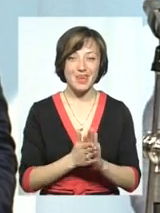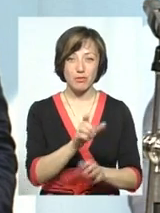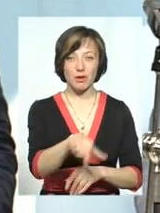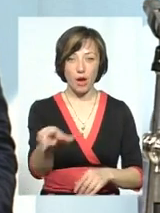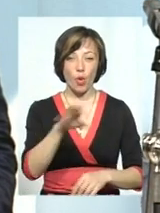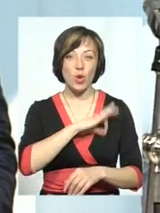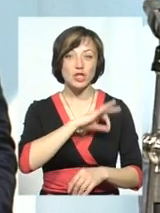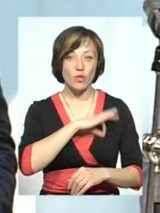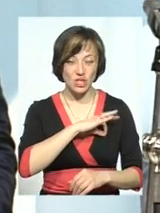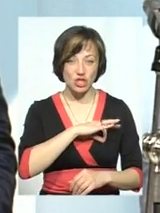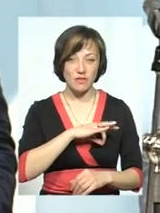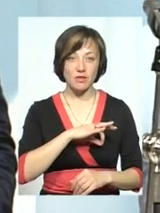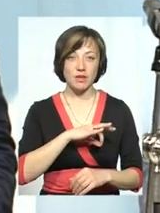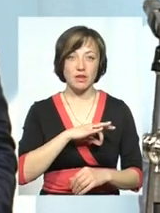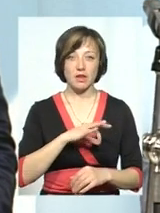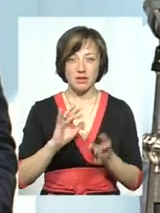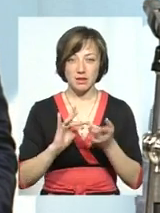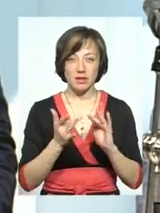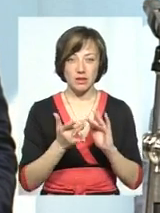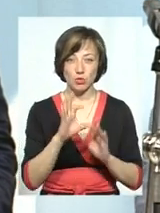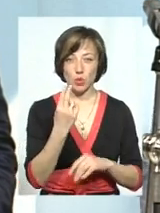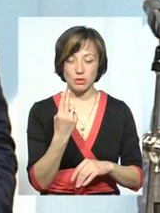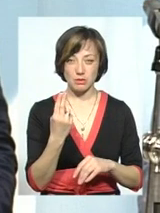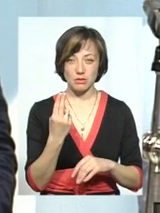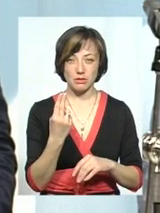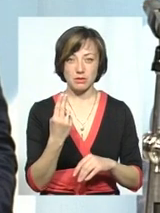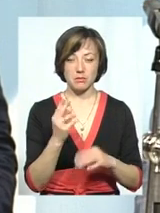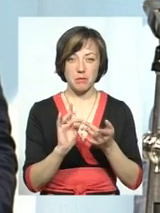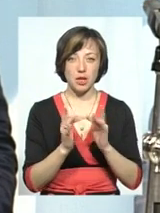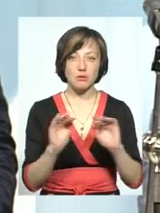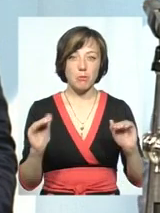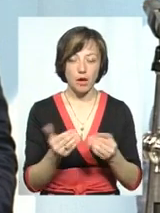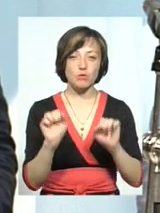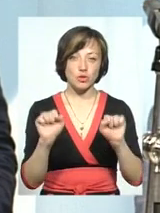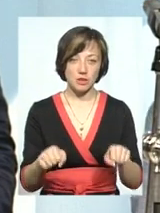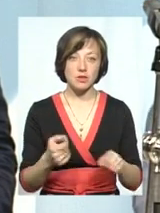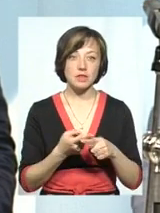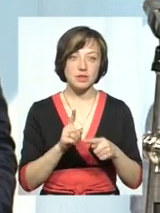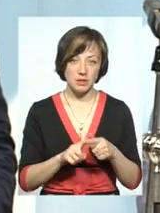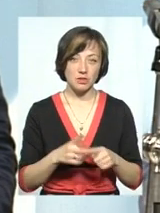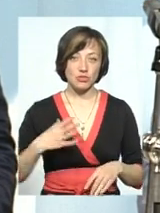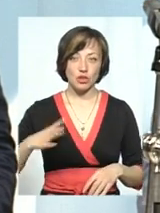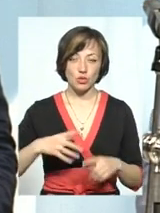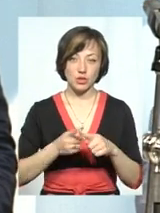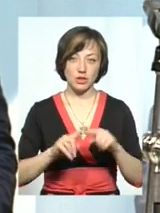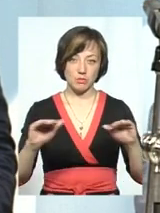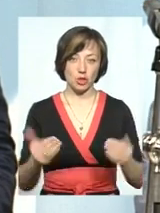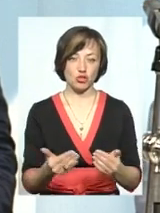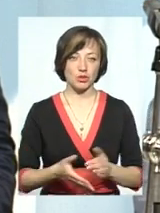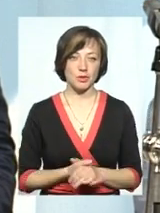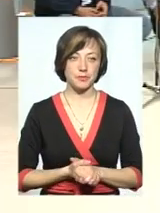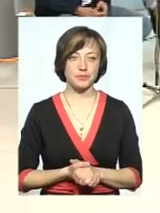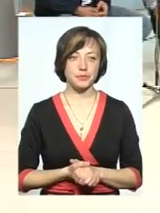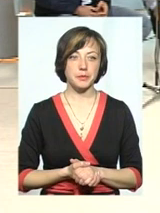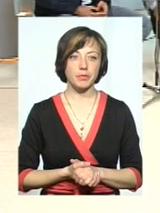користувачів, кількість користувачів та соціальних мережах, ну, зменшиться і, можливо, зменшиться, на це, в принципі, і очікується, на цей розрахунок робиться. Ну,